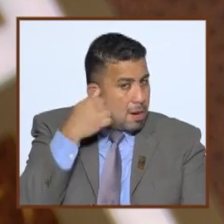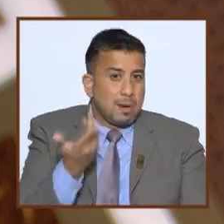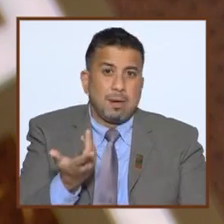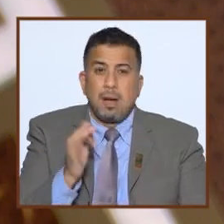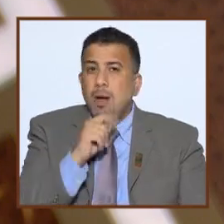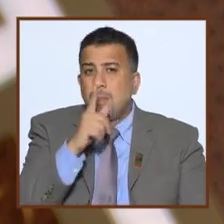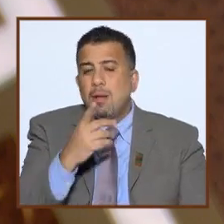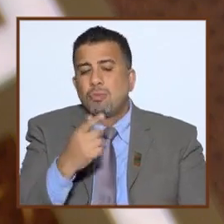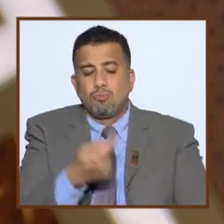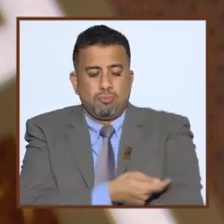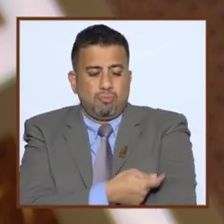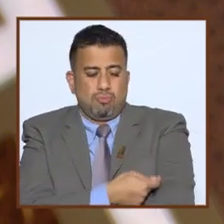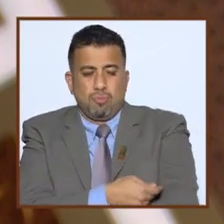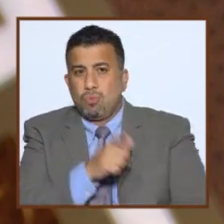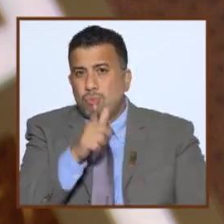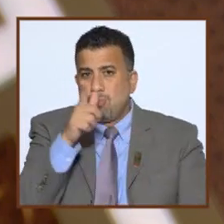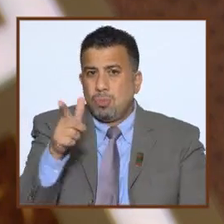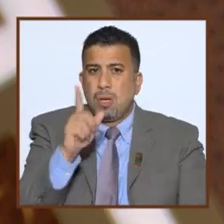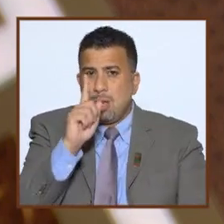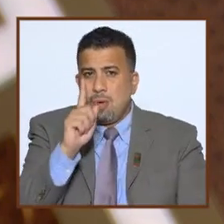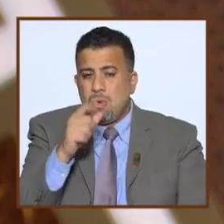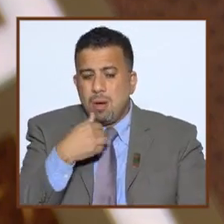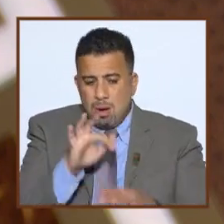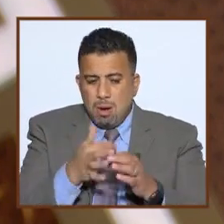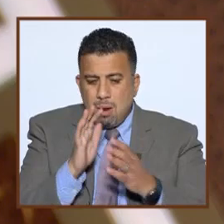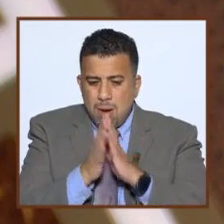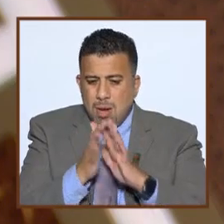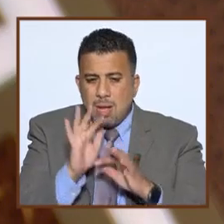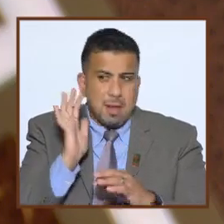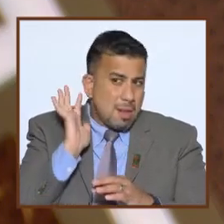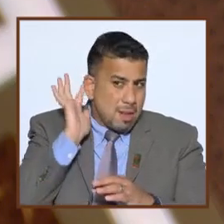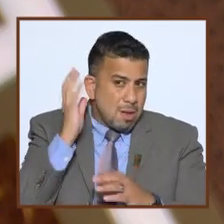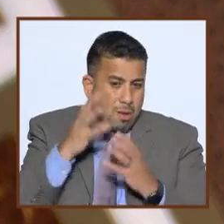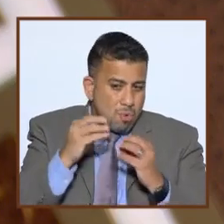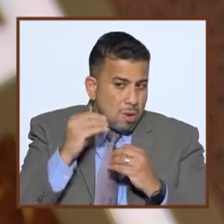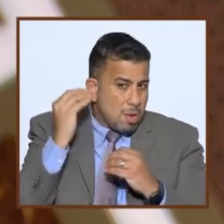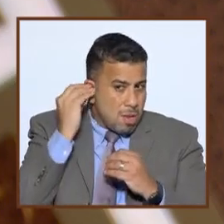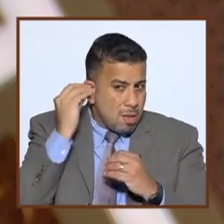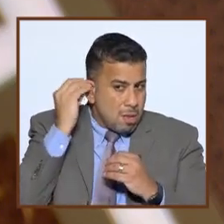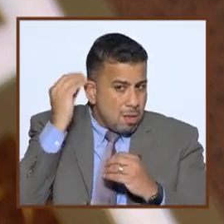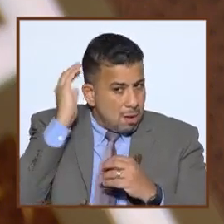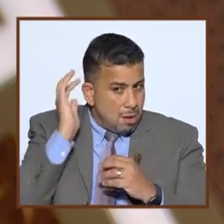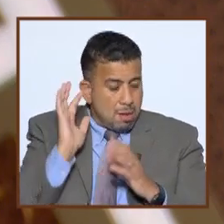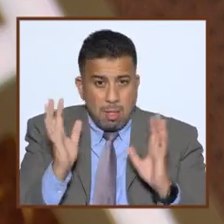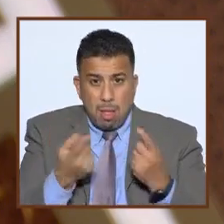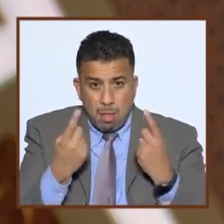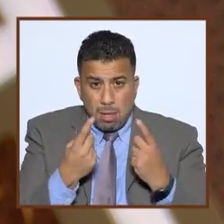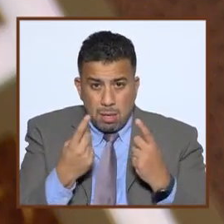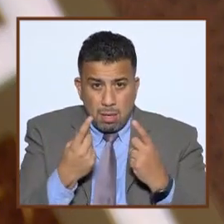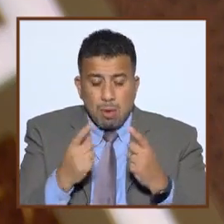وتقول لا والله انا بحط مثلا الشغله الفلانيه مثلا اذا قال ما فيها شيء لانه هو المشكله